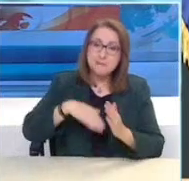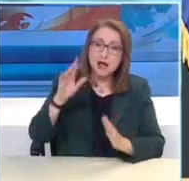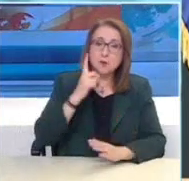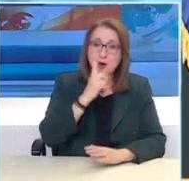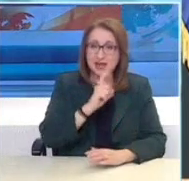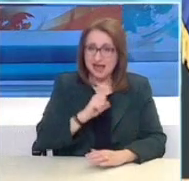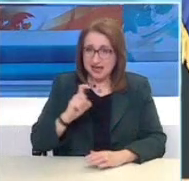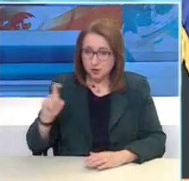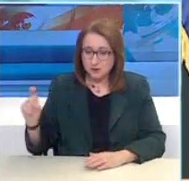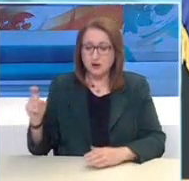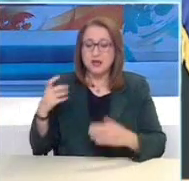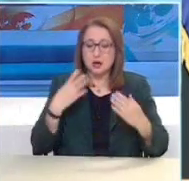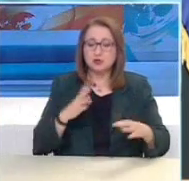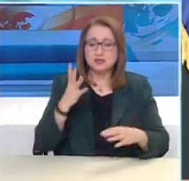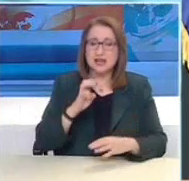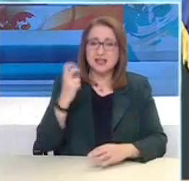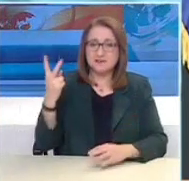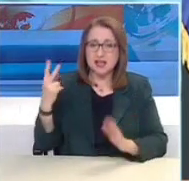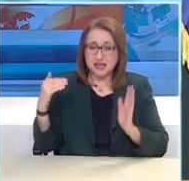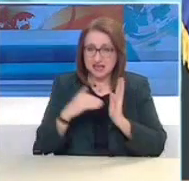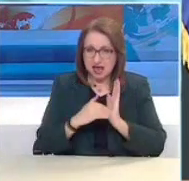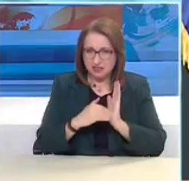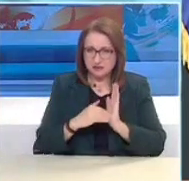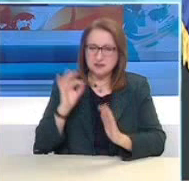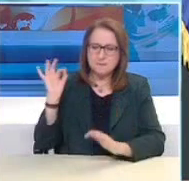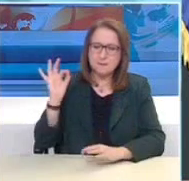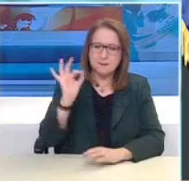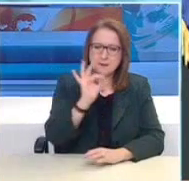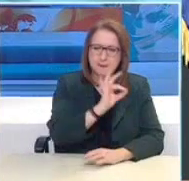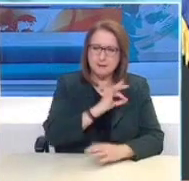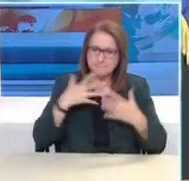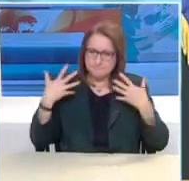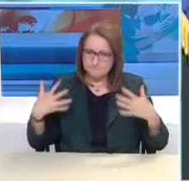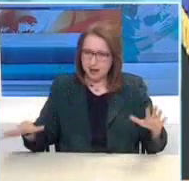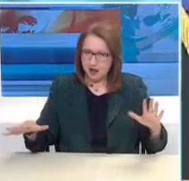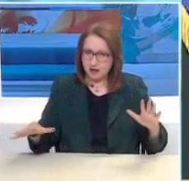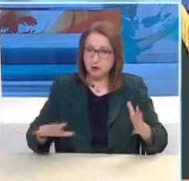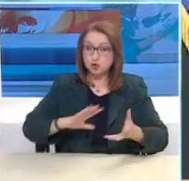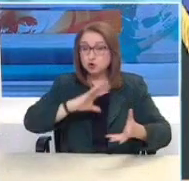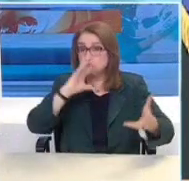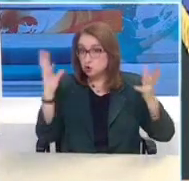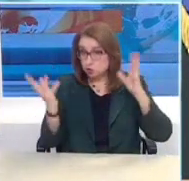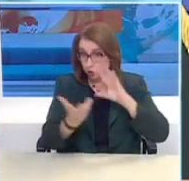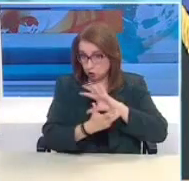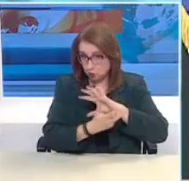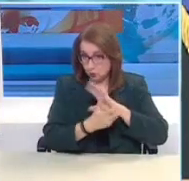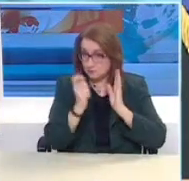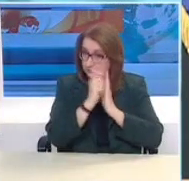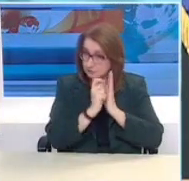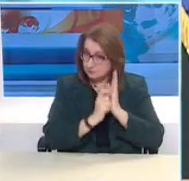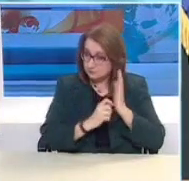947.000 κρούσματα του νέου κοροναϊού έχουν καταγραφεί σε όλο τον κόσμο, αλλά και περισσότεροι